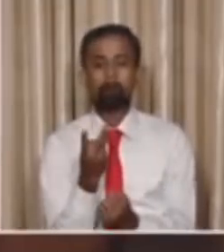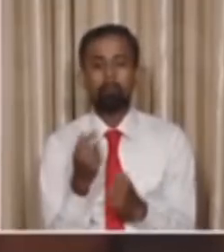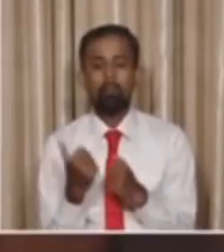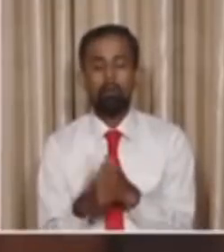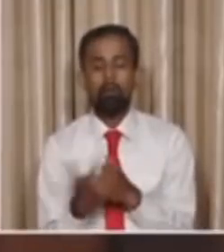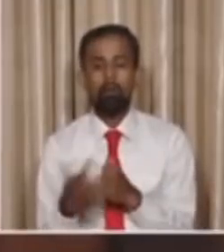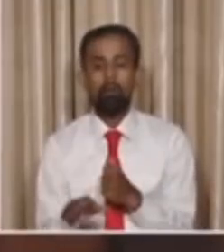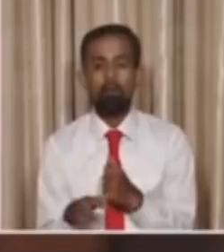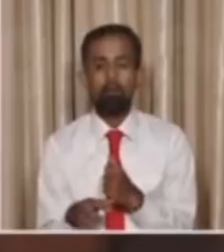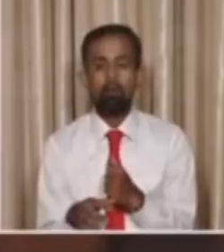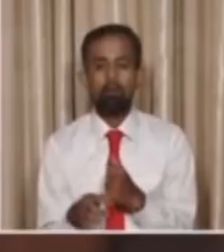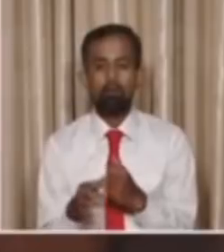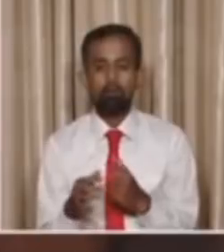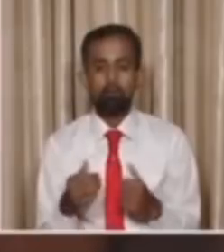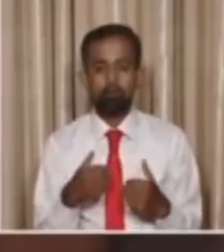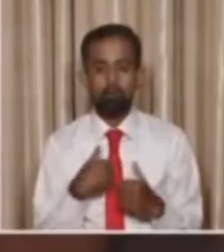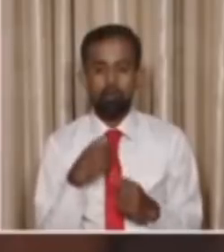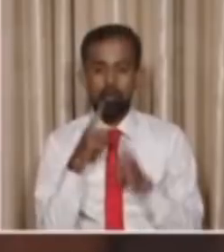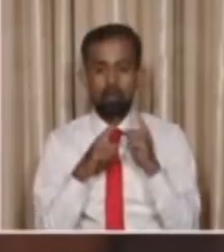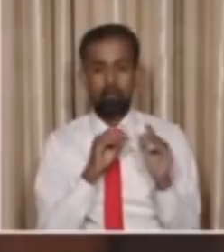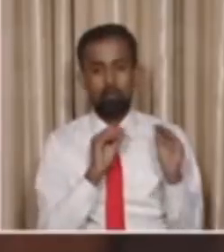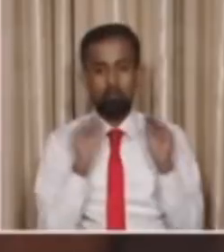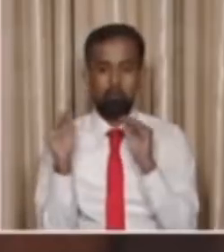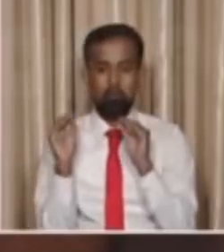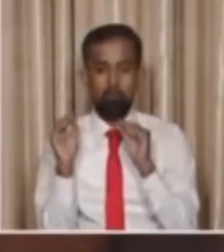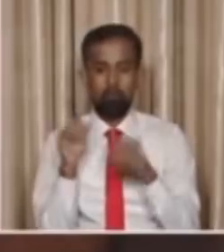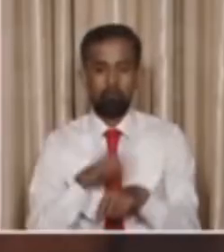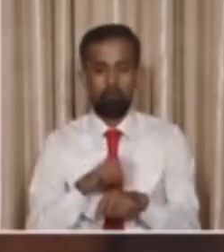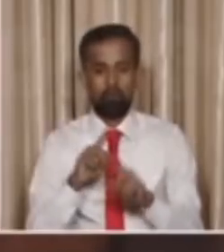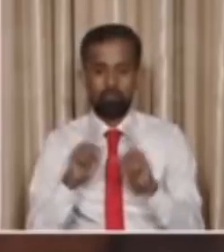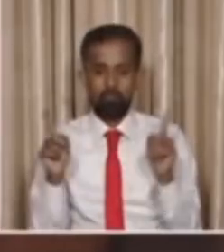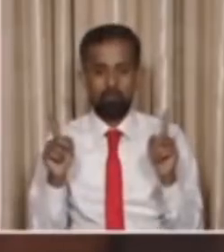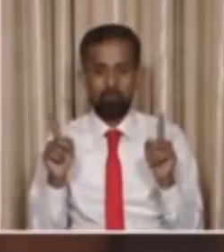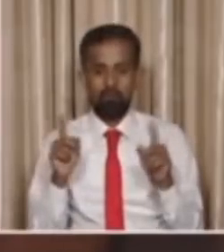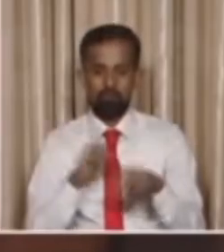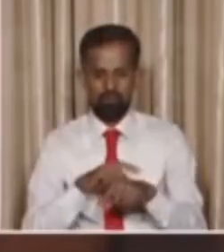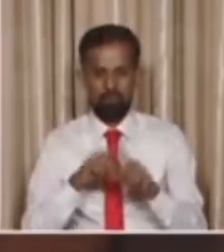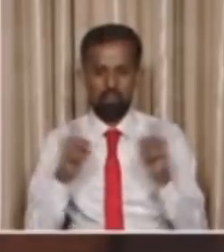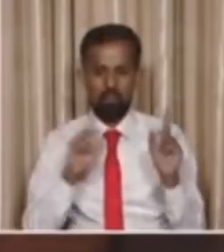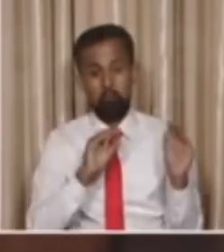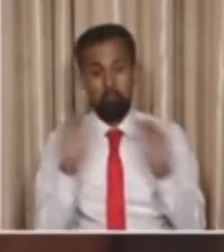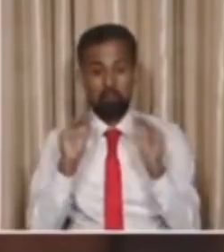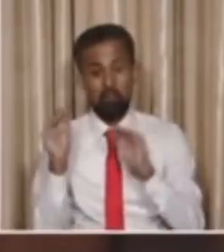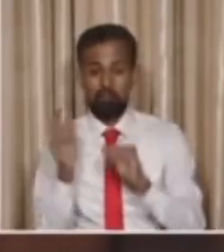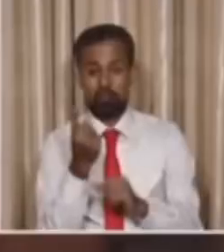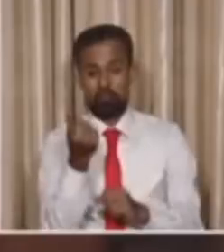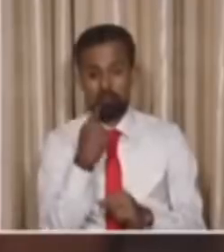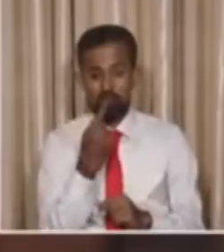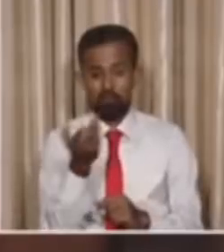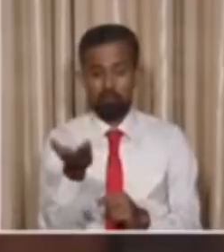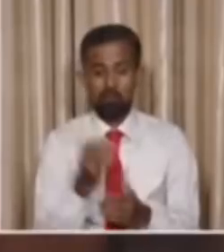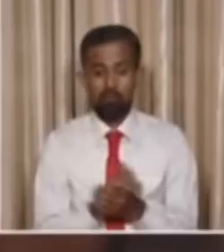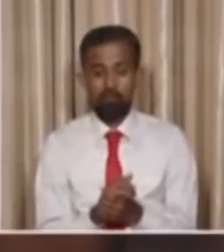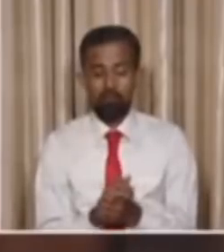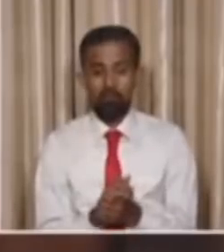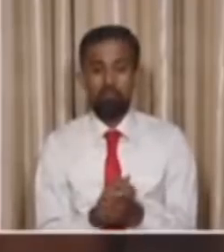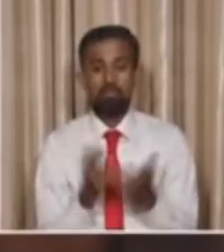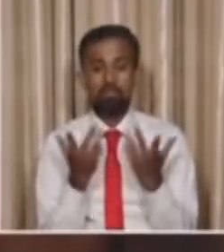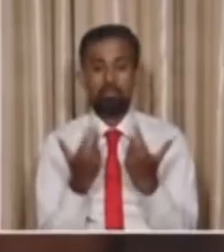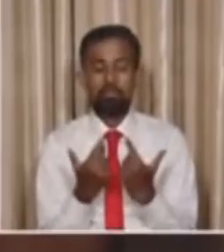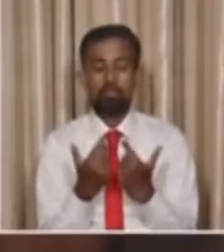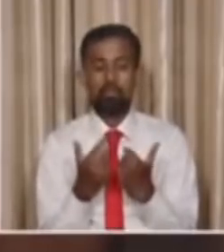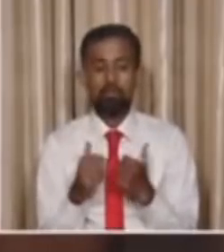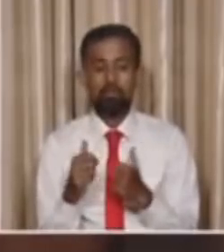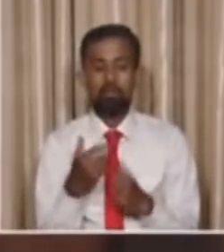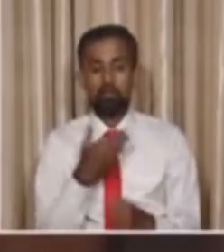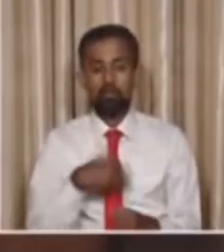බැලුවම ගරු ඇමතුම මගේ කතාවෙන් පස්සේ කරුණාකර විනාඩි 10යි තියෙන්නේ විනාඩි 10යි තියෙන මගේ කතාවෙන් පස්සේ කියන්න ඒක නිසා කීයක්